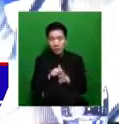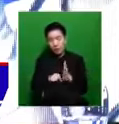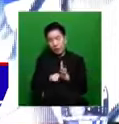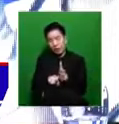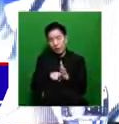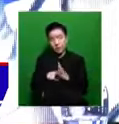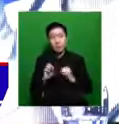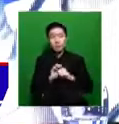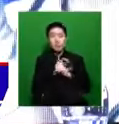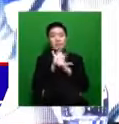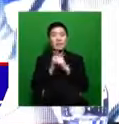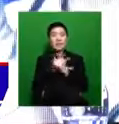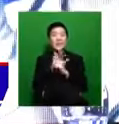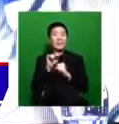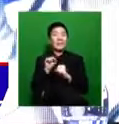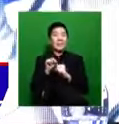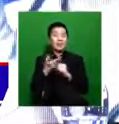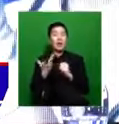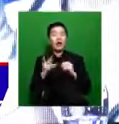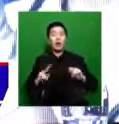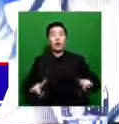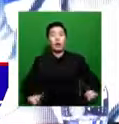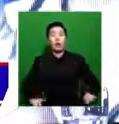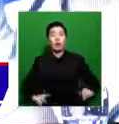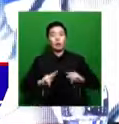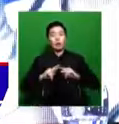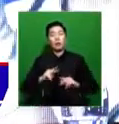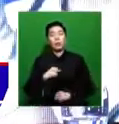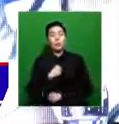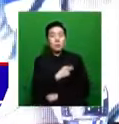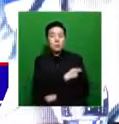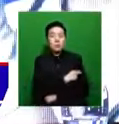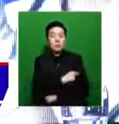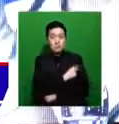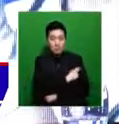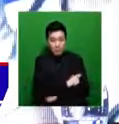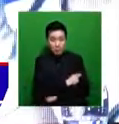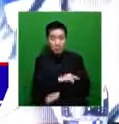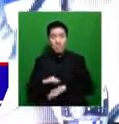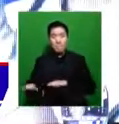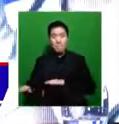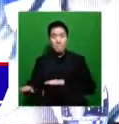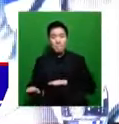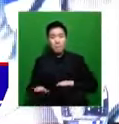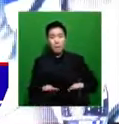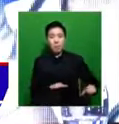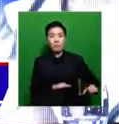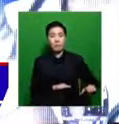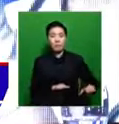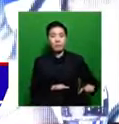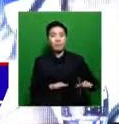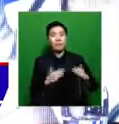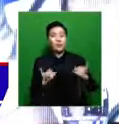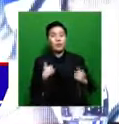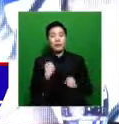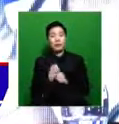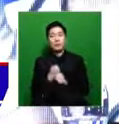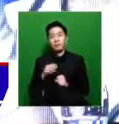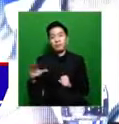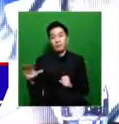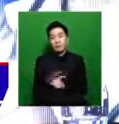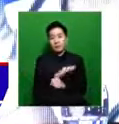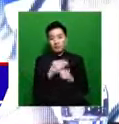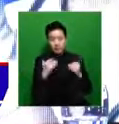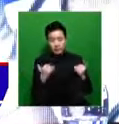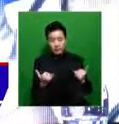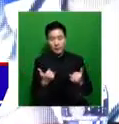โควิด-19 เนี่ยกระทรวงสาธารณสุขยังมีความพร้อมอยู่นะครับยังมีความพร้อมอย่างเต็มที่แล้